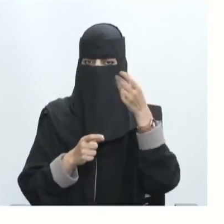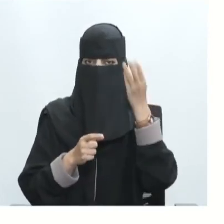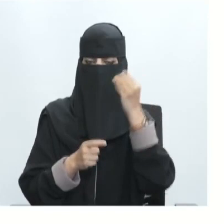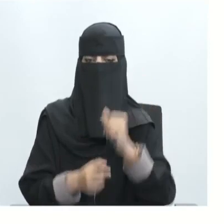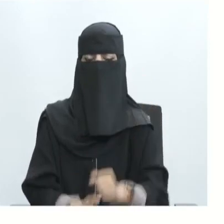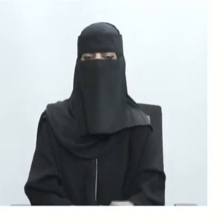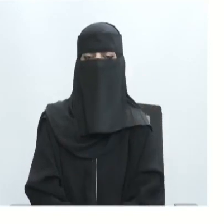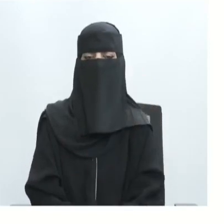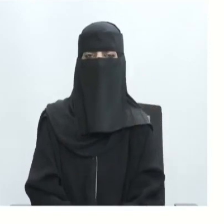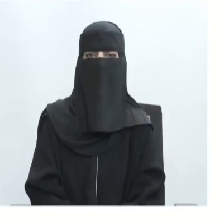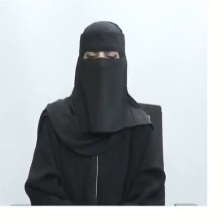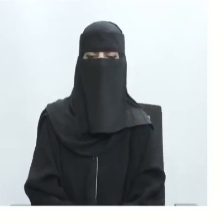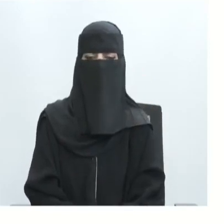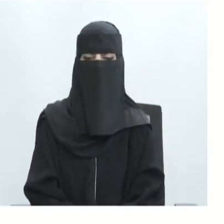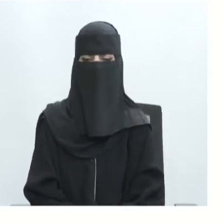العلمي